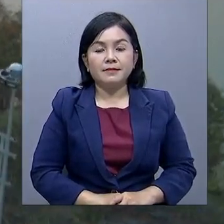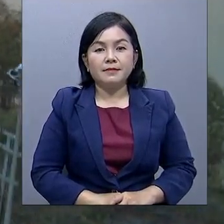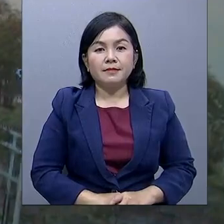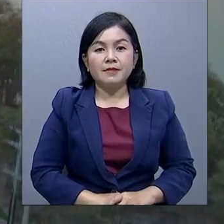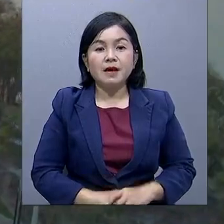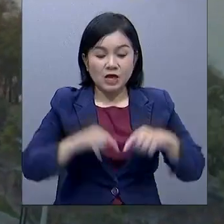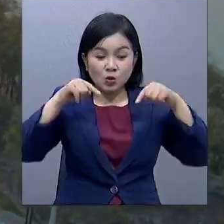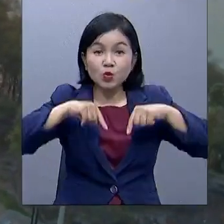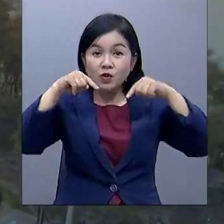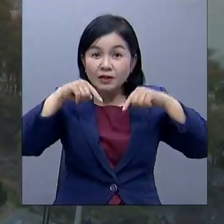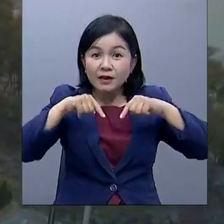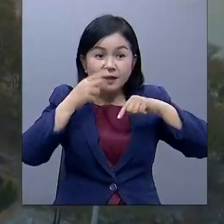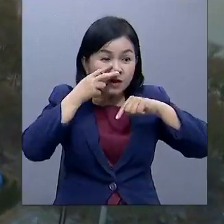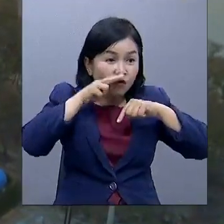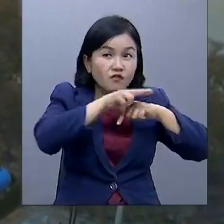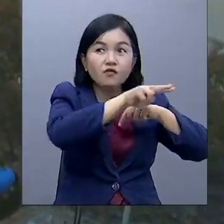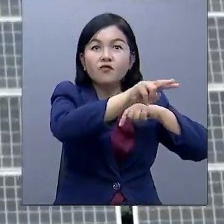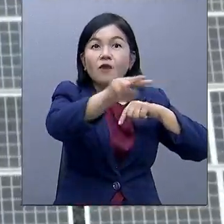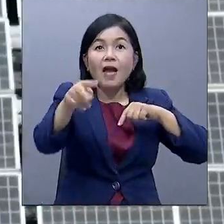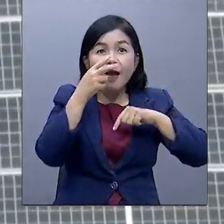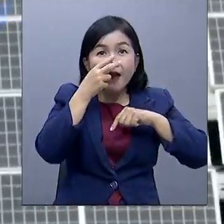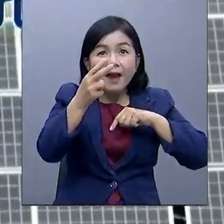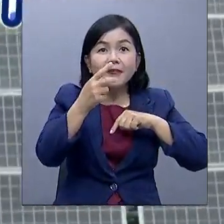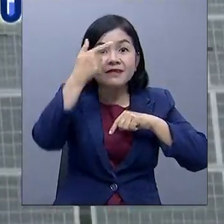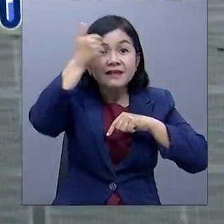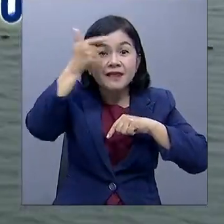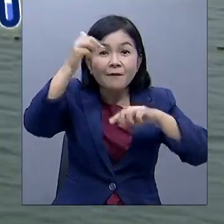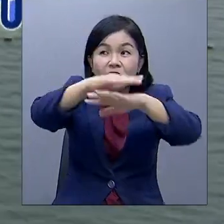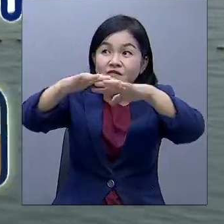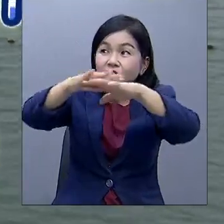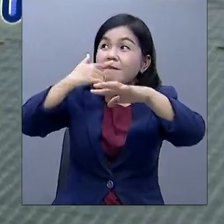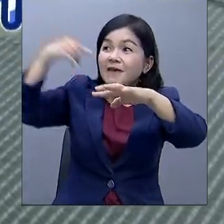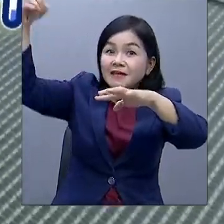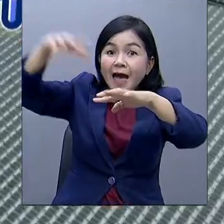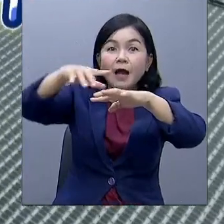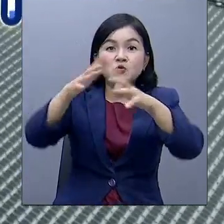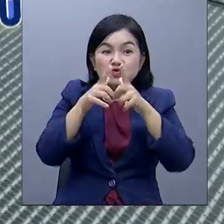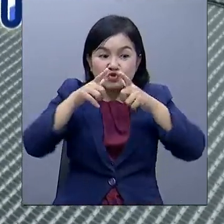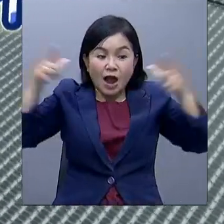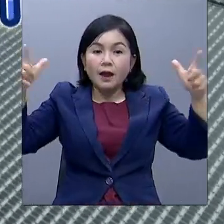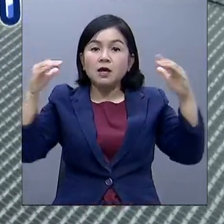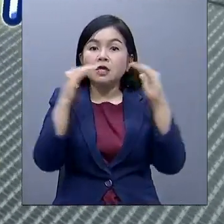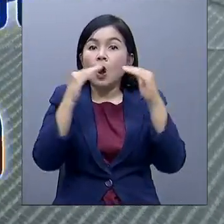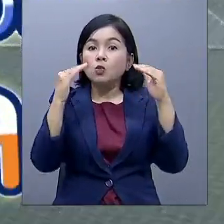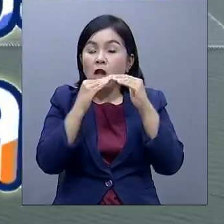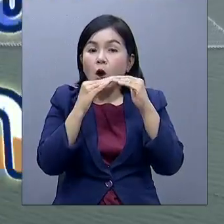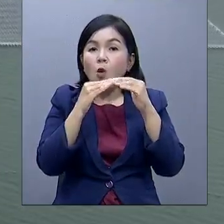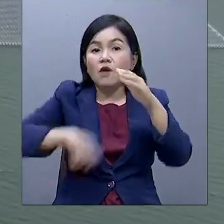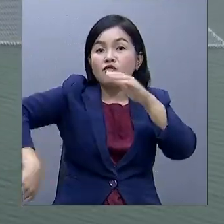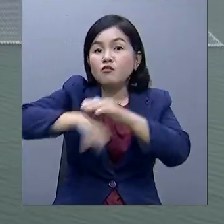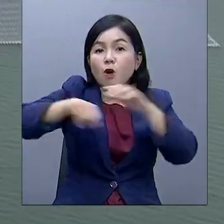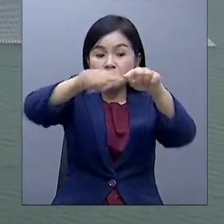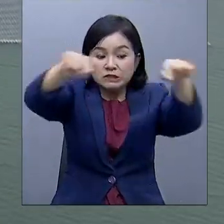จุดตรงนี้นะครับเราจะมองเห็นแผงโซลาร์เซลล์ลอยน้ำที่ใหญ่ที่สุดในโลกครับมีขนาดเทียบเท่ากับสนามฟุตบอล70สนามครับบนพื้น